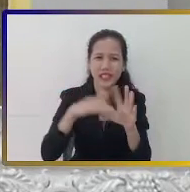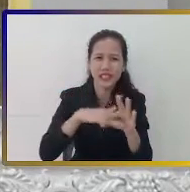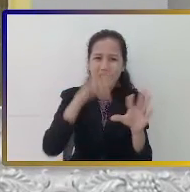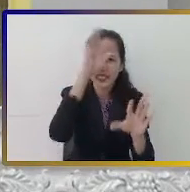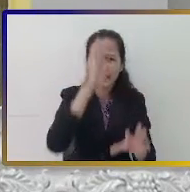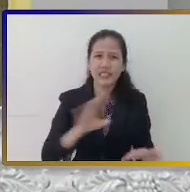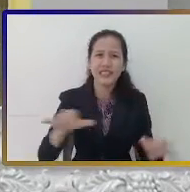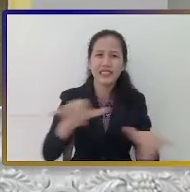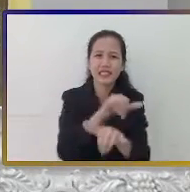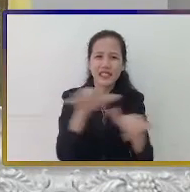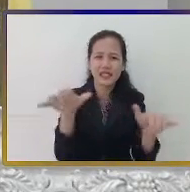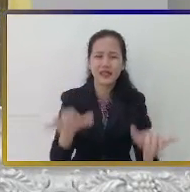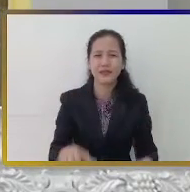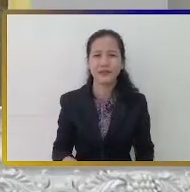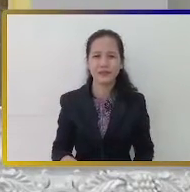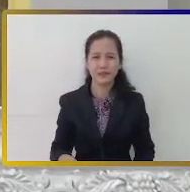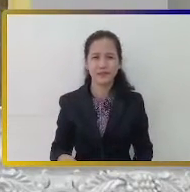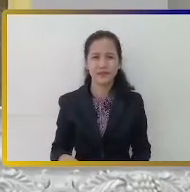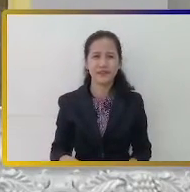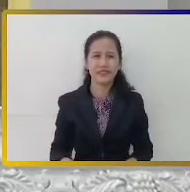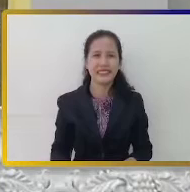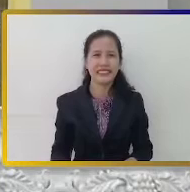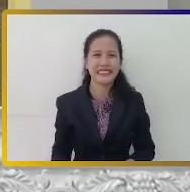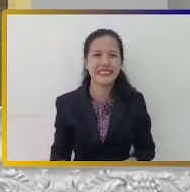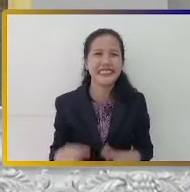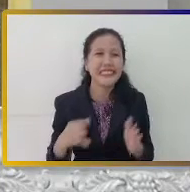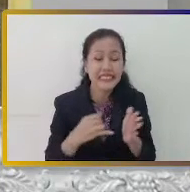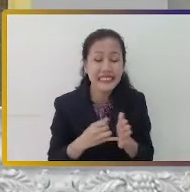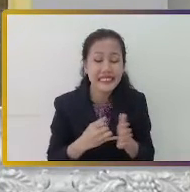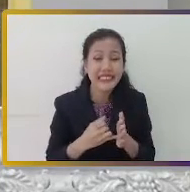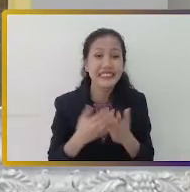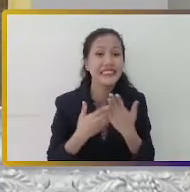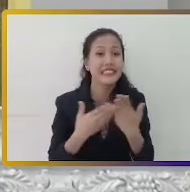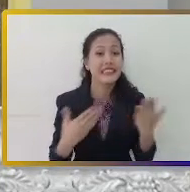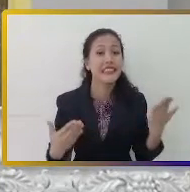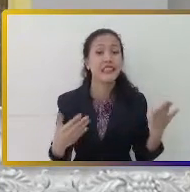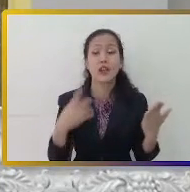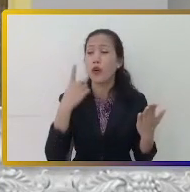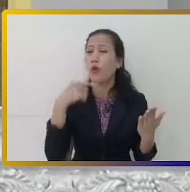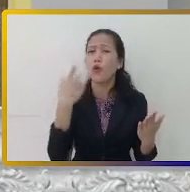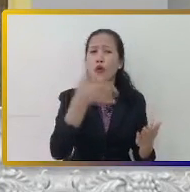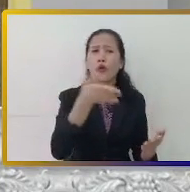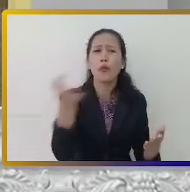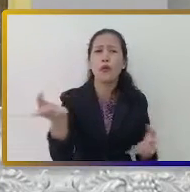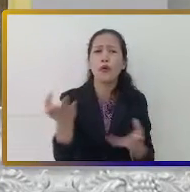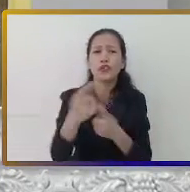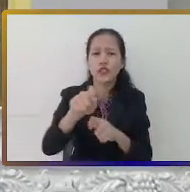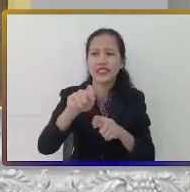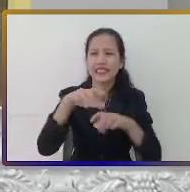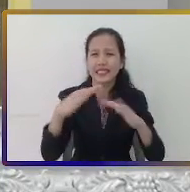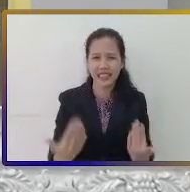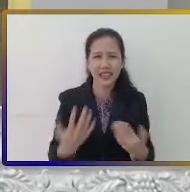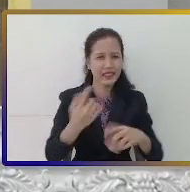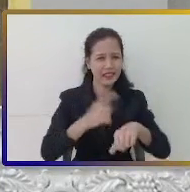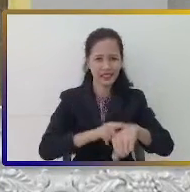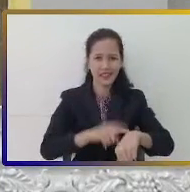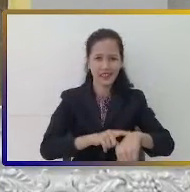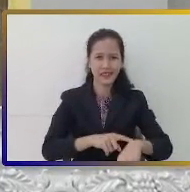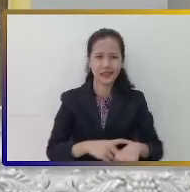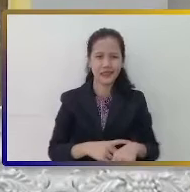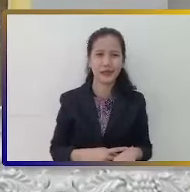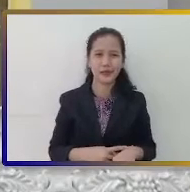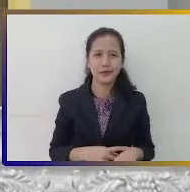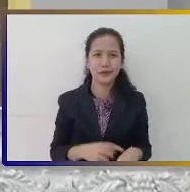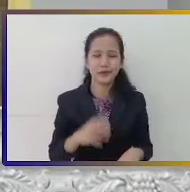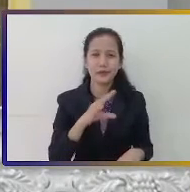Amen! Kapatid, it's a matter of sino yung pinagkakatiwalaan mo sa panahon po natin ngayon. Ang